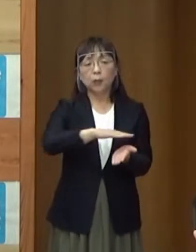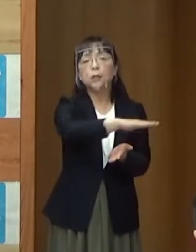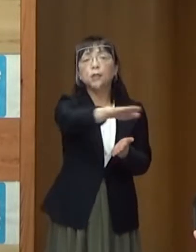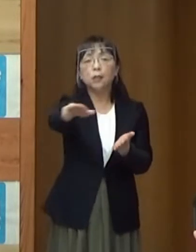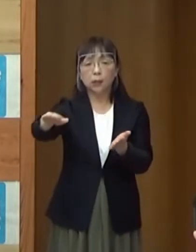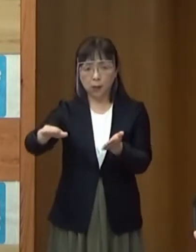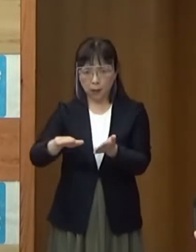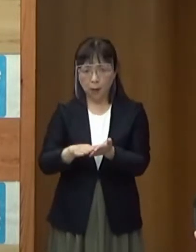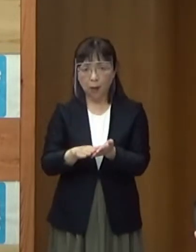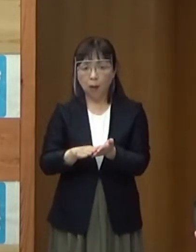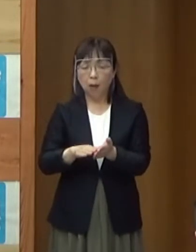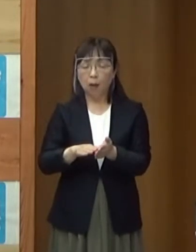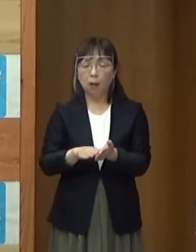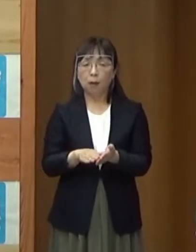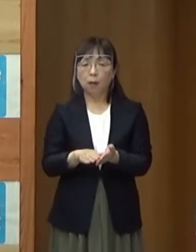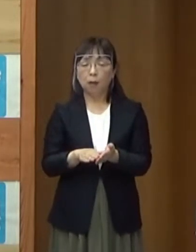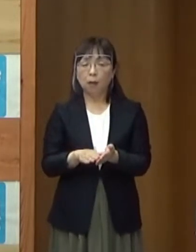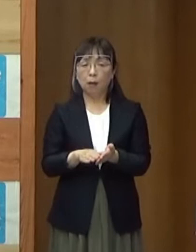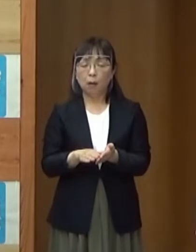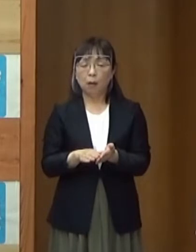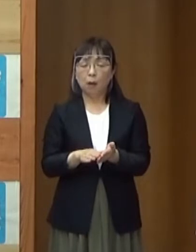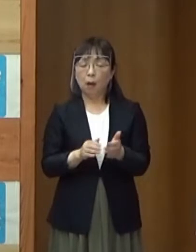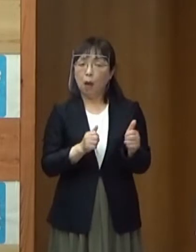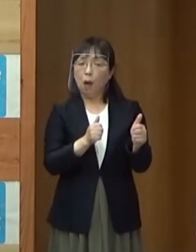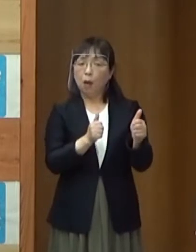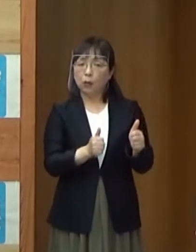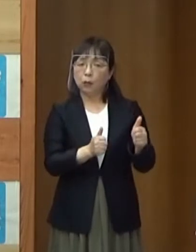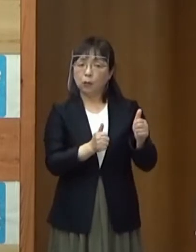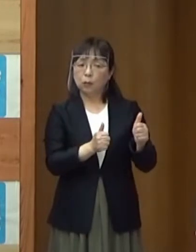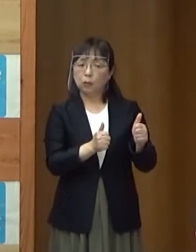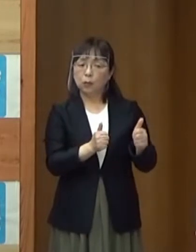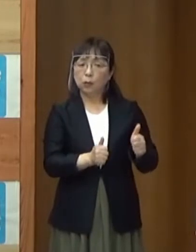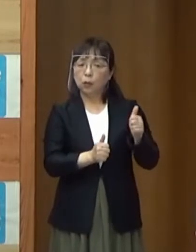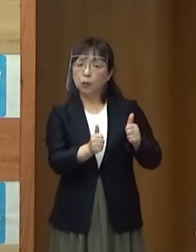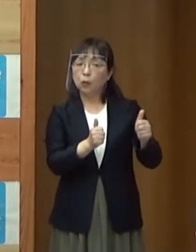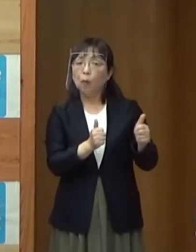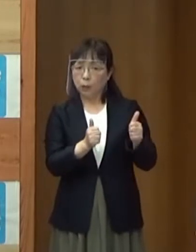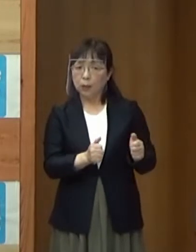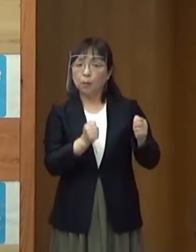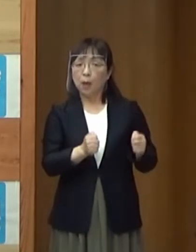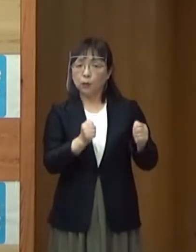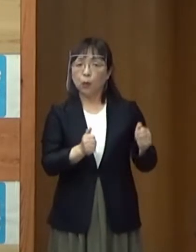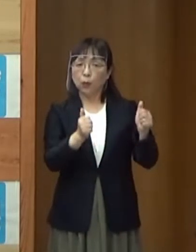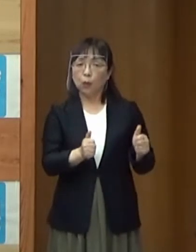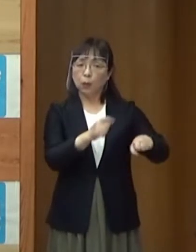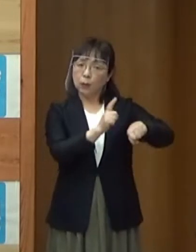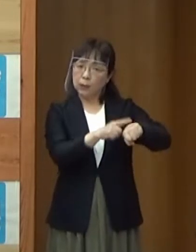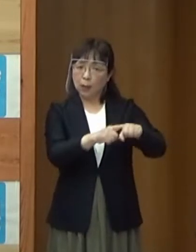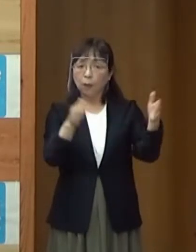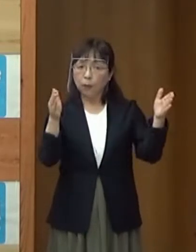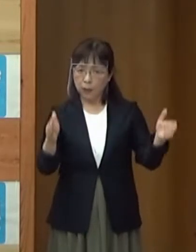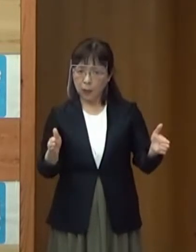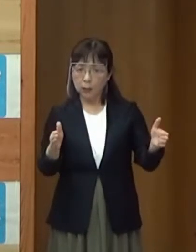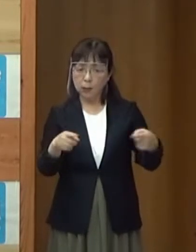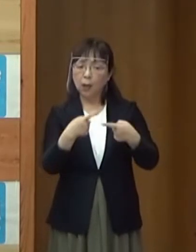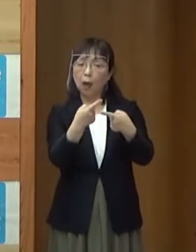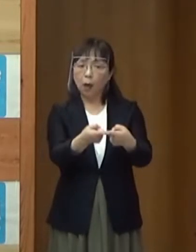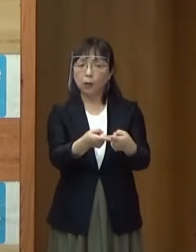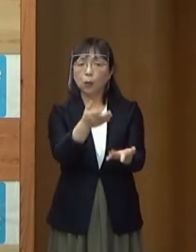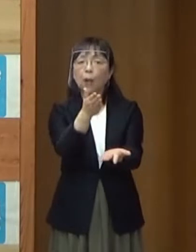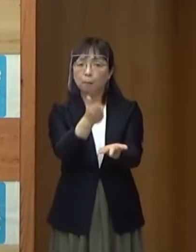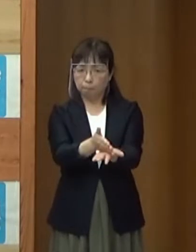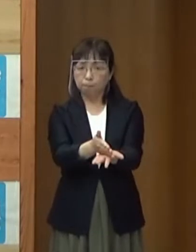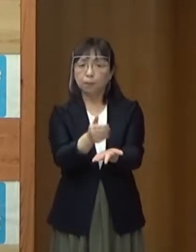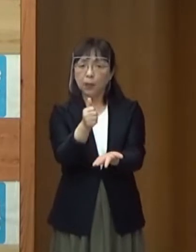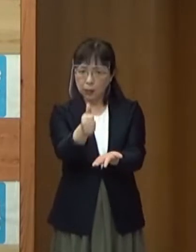内、こちらについてはマラソン競技の時間帯立ち入り禁止ということで取り扱います